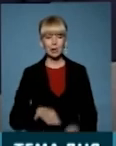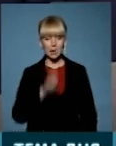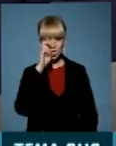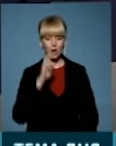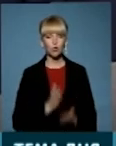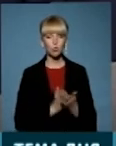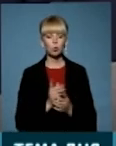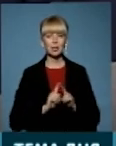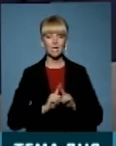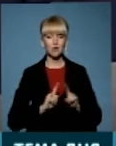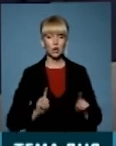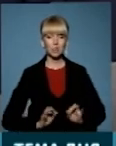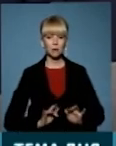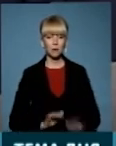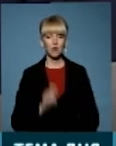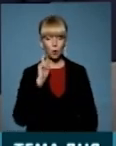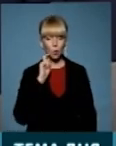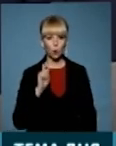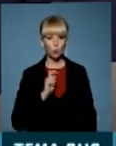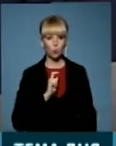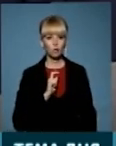служба з надзвичайних справ України,